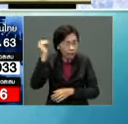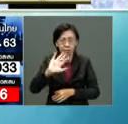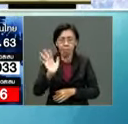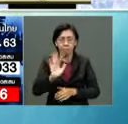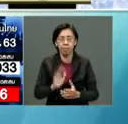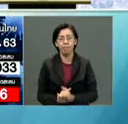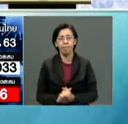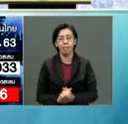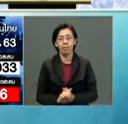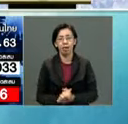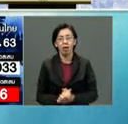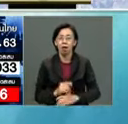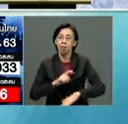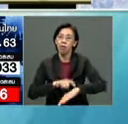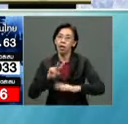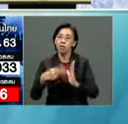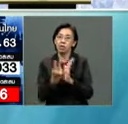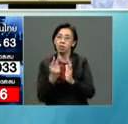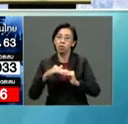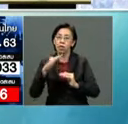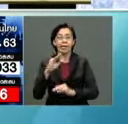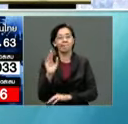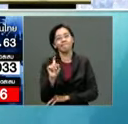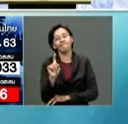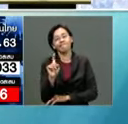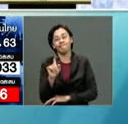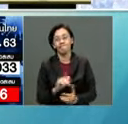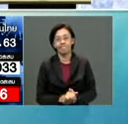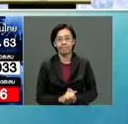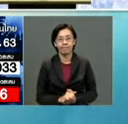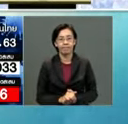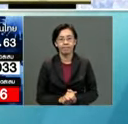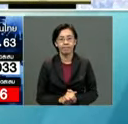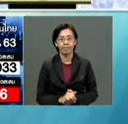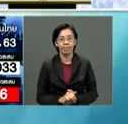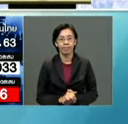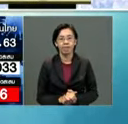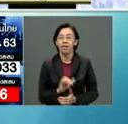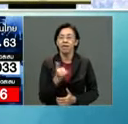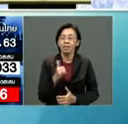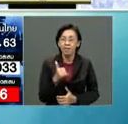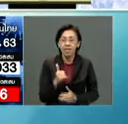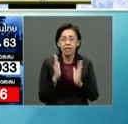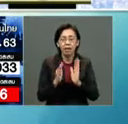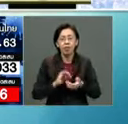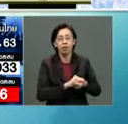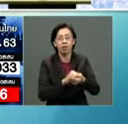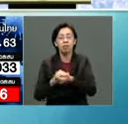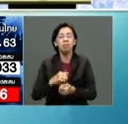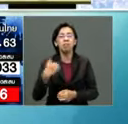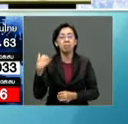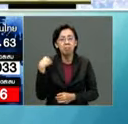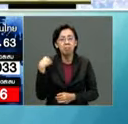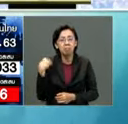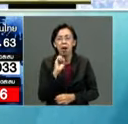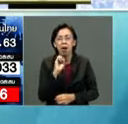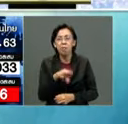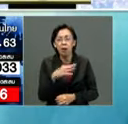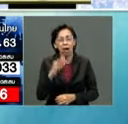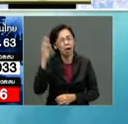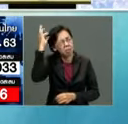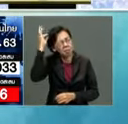กว่า2ชั่วโมงนะครับเท่าที่ได้รับทราบตรงนี้ก็หลายๆท่านก็ให้ความร่วมมือกันอยู่ถึงแม้จะบอกว่าแหม